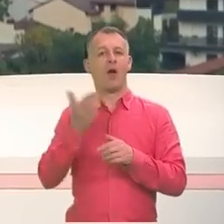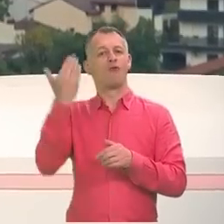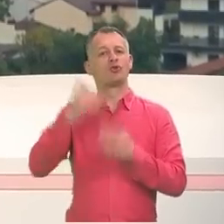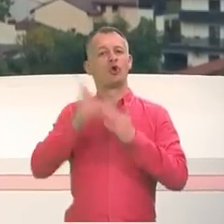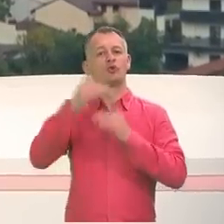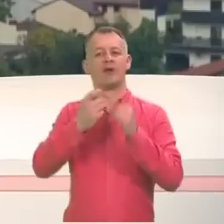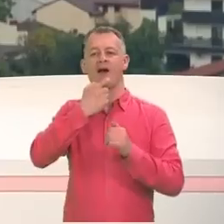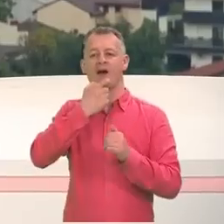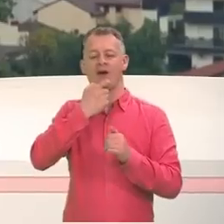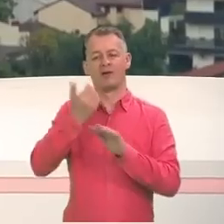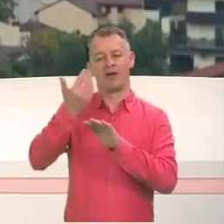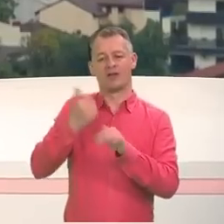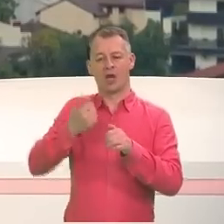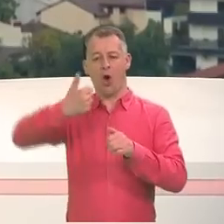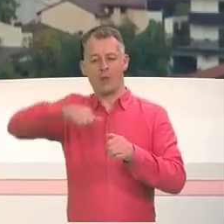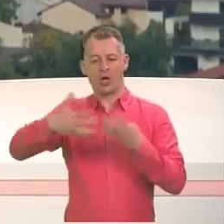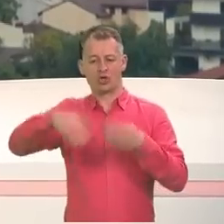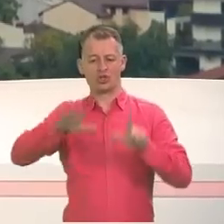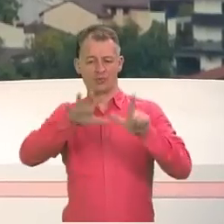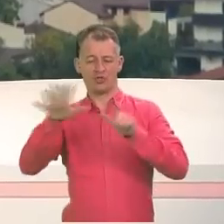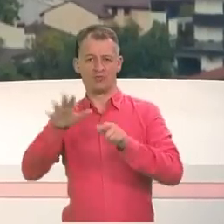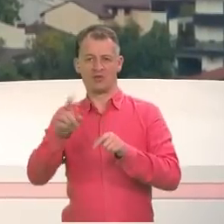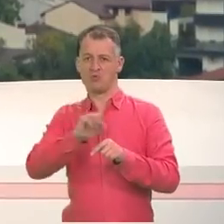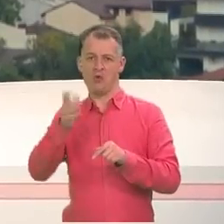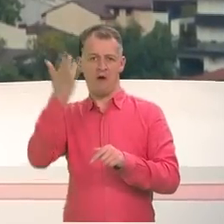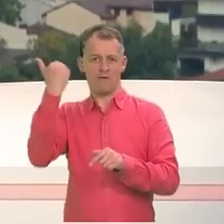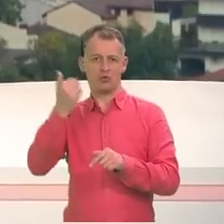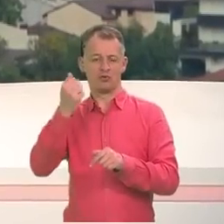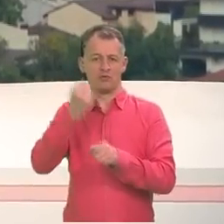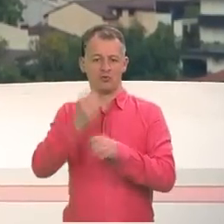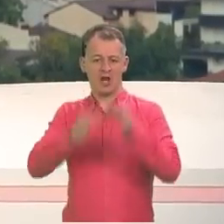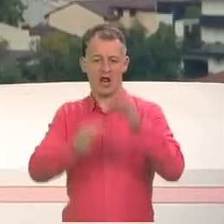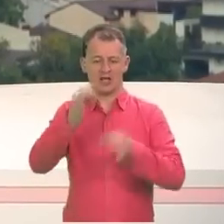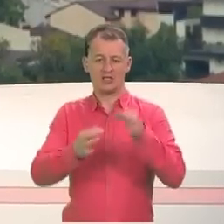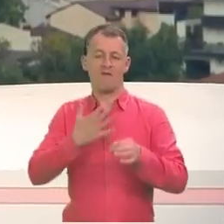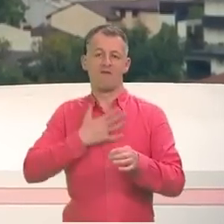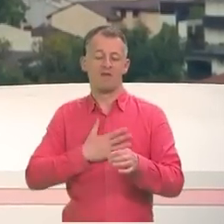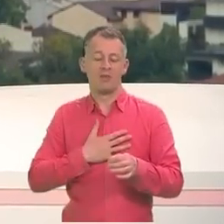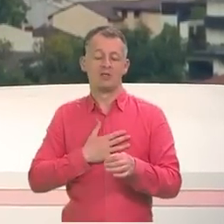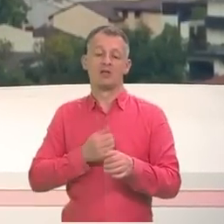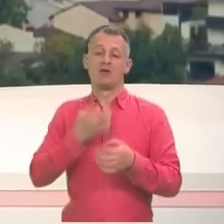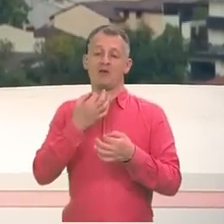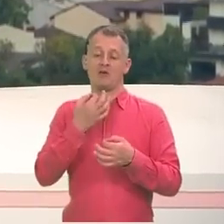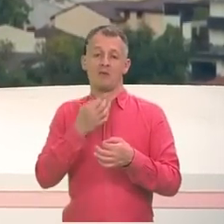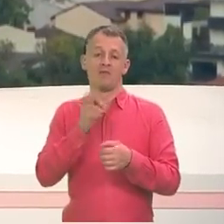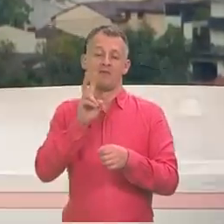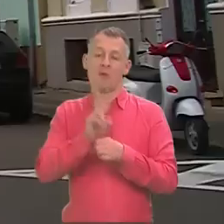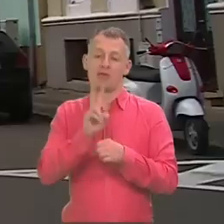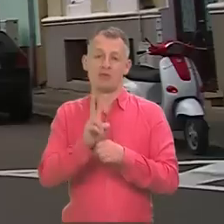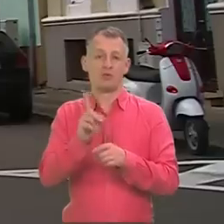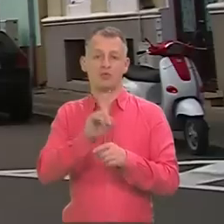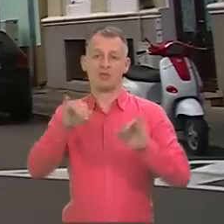până acum n-au trecut prin nicio expertiză. Vrem să prevenim, spun în cor primarii de sector.